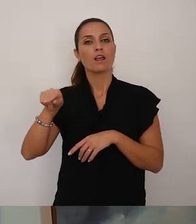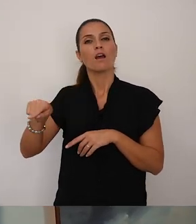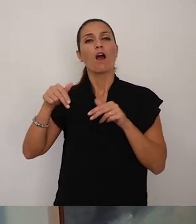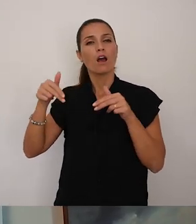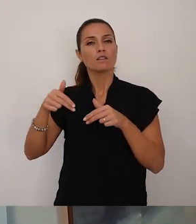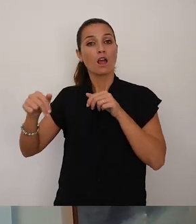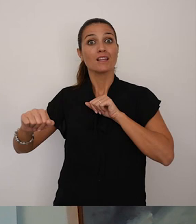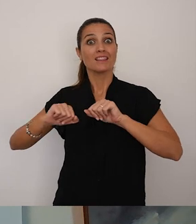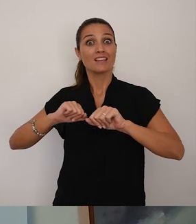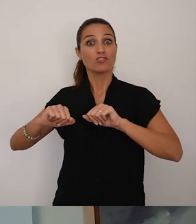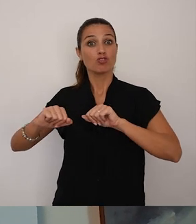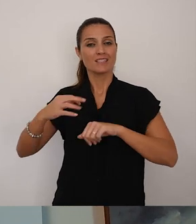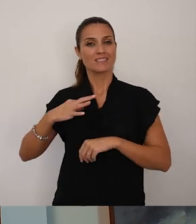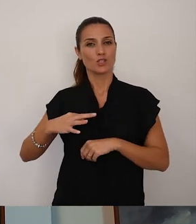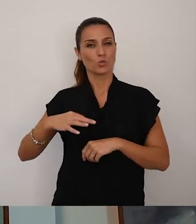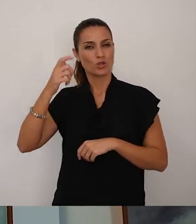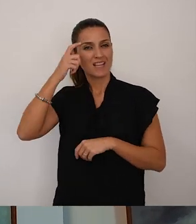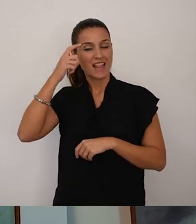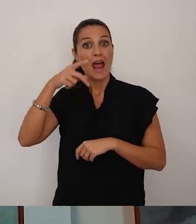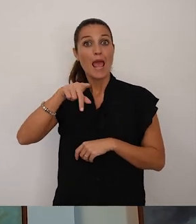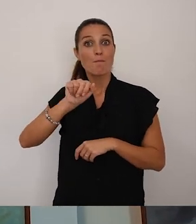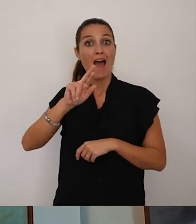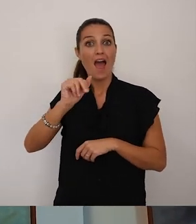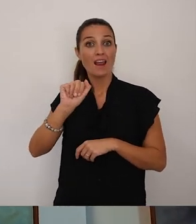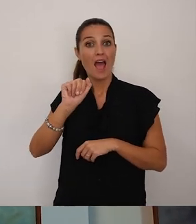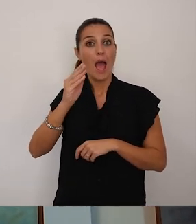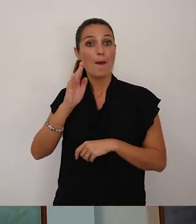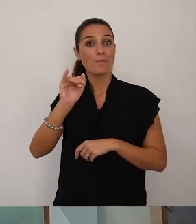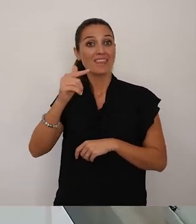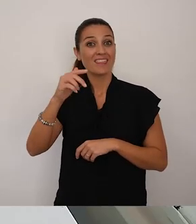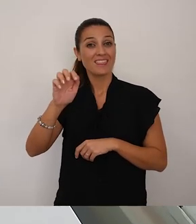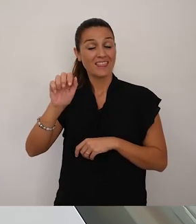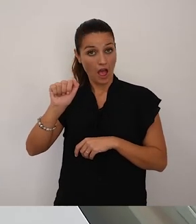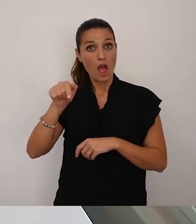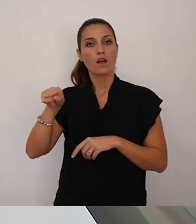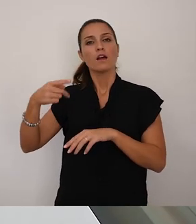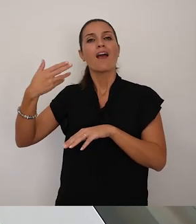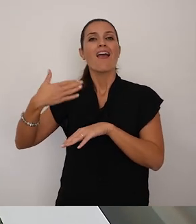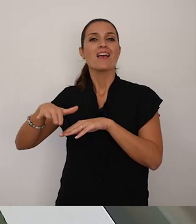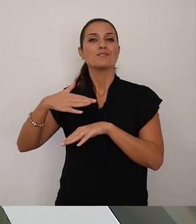Statale d'Arte di Parabita e innovatore dei sistemi didattici nel campo delle arti visive.